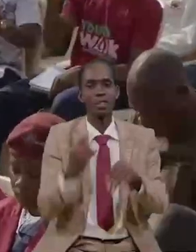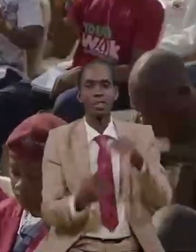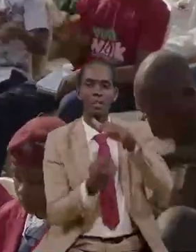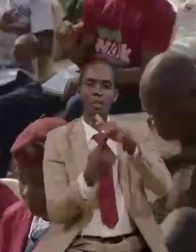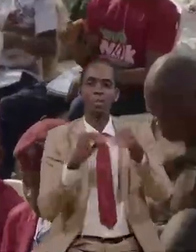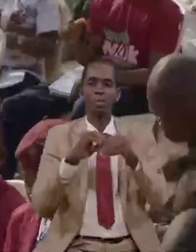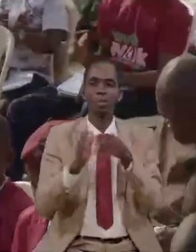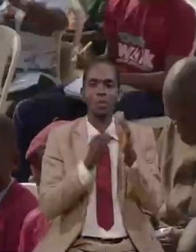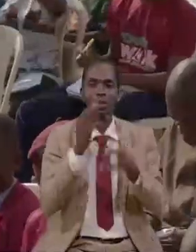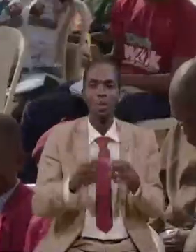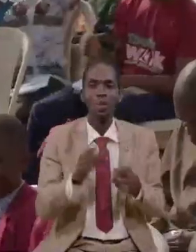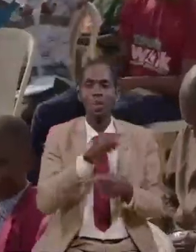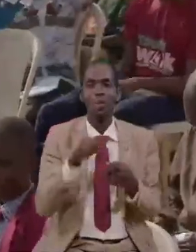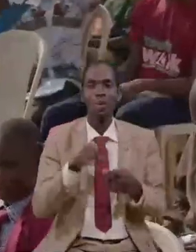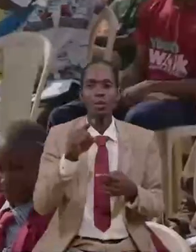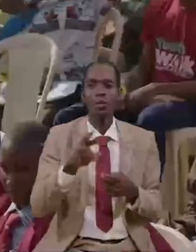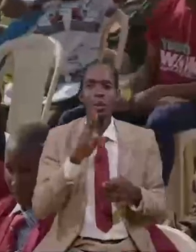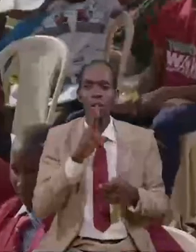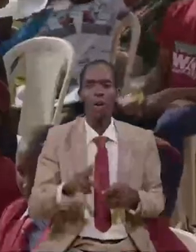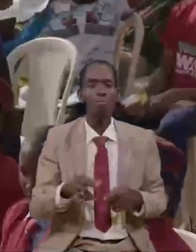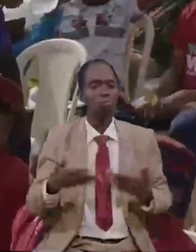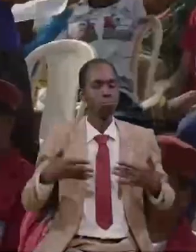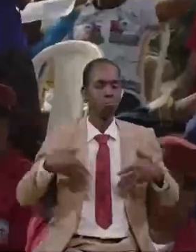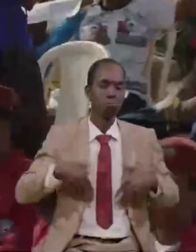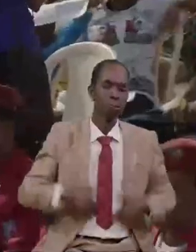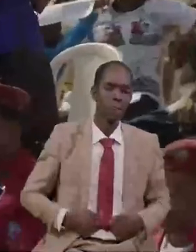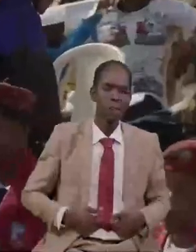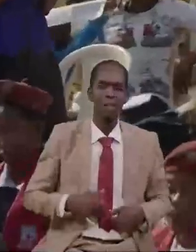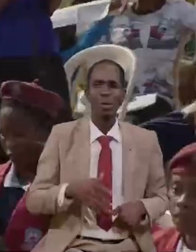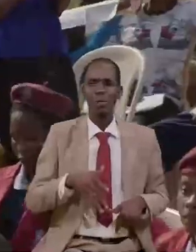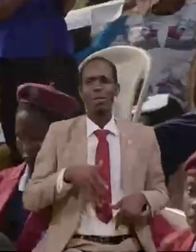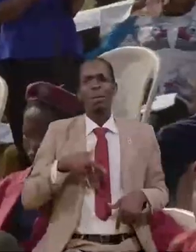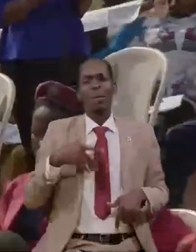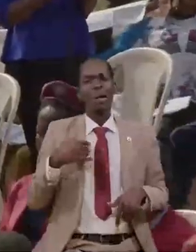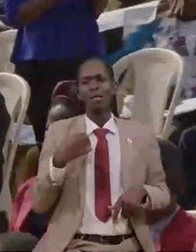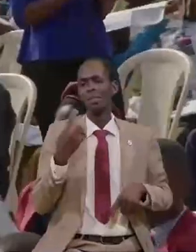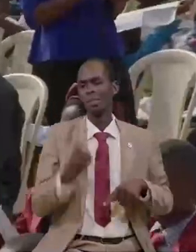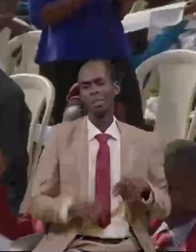tu es fatigué, quand il semble que tu ne peux plus faire un pas,